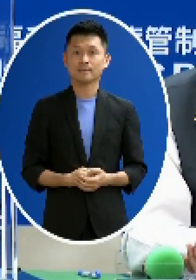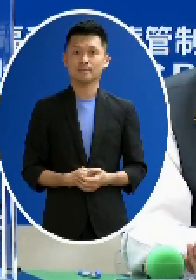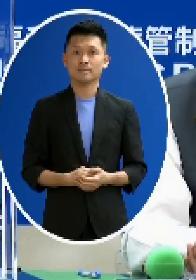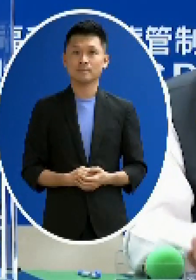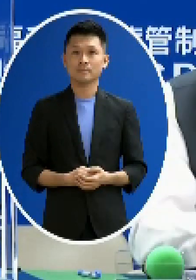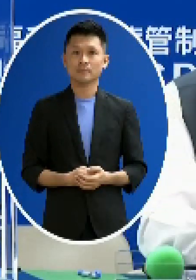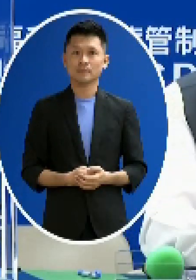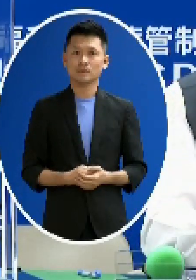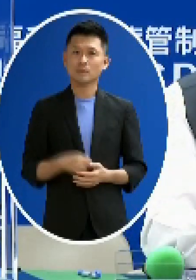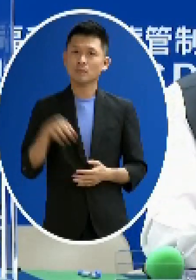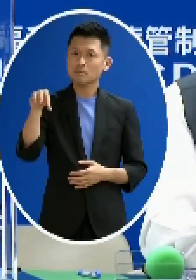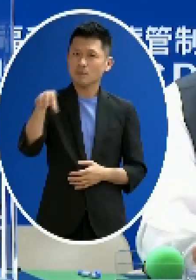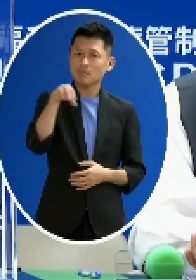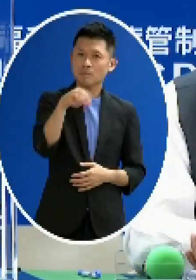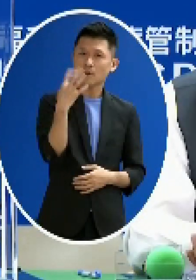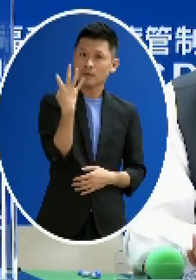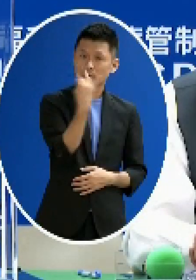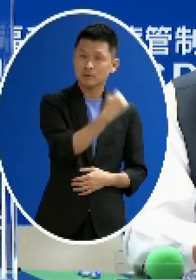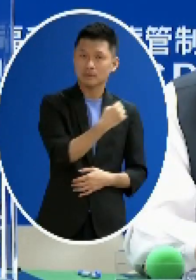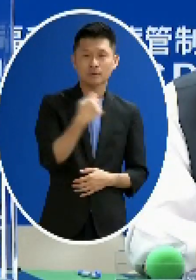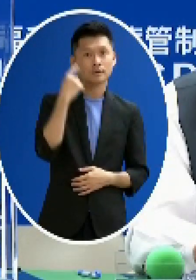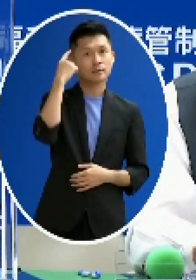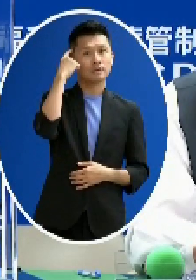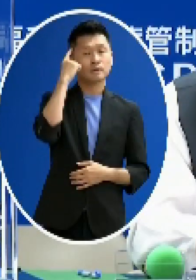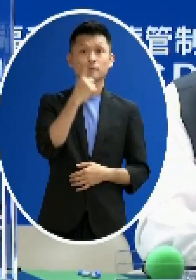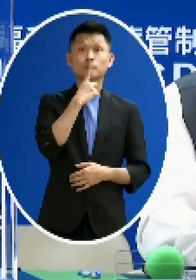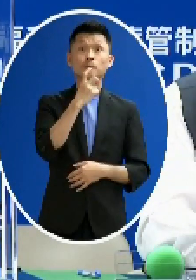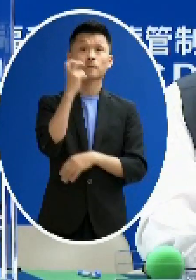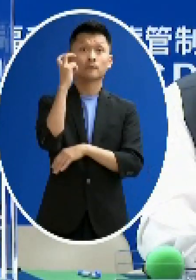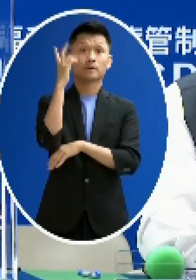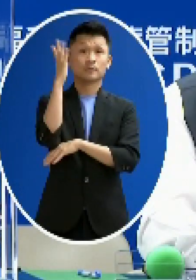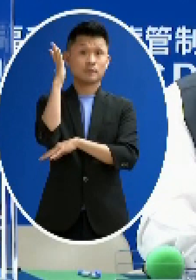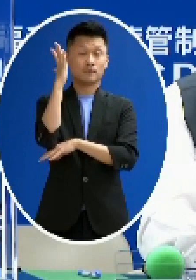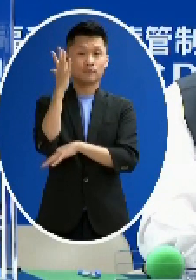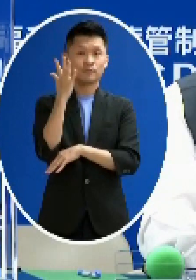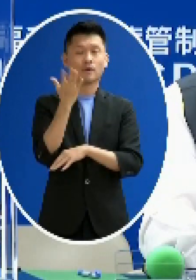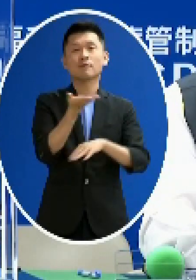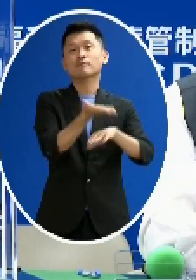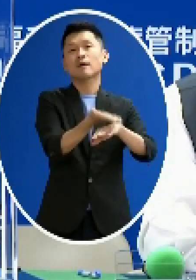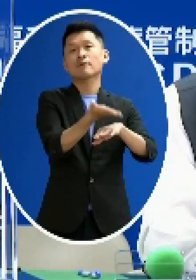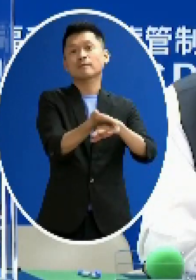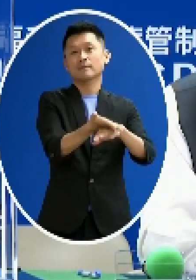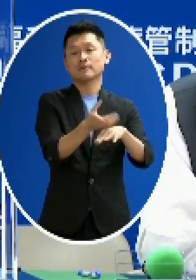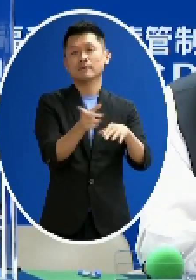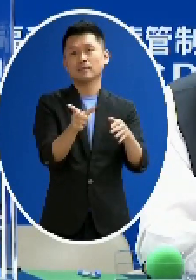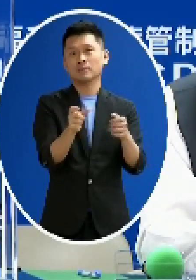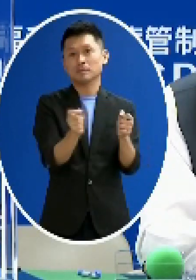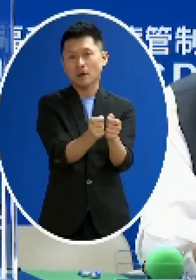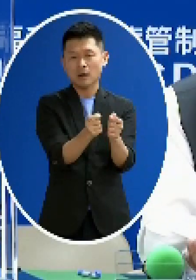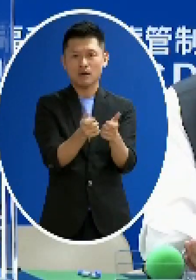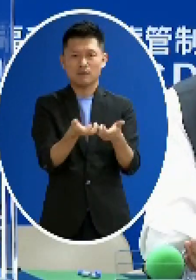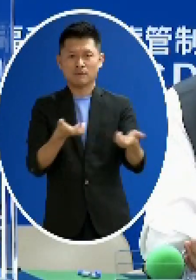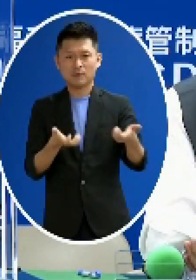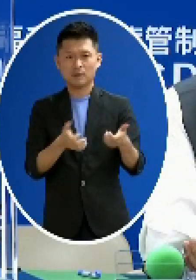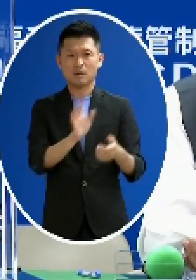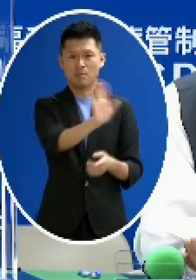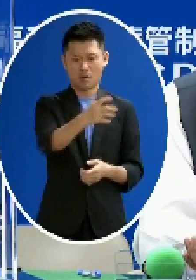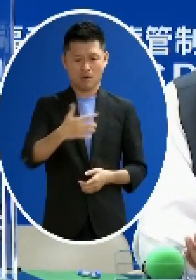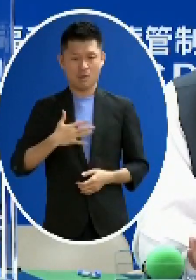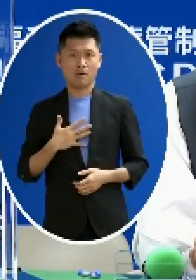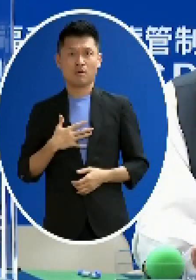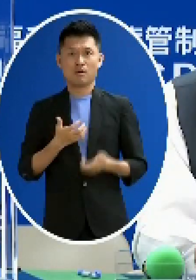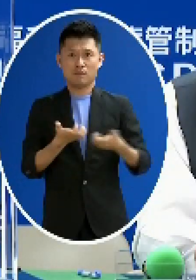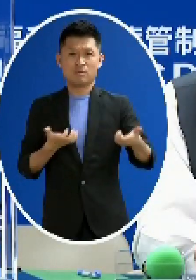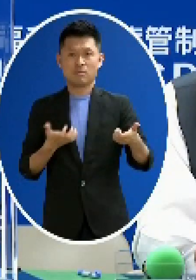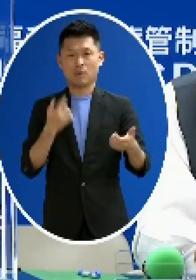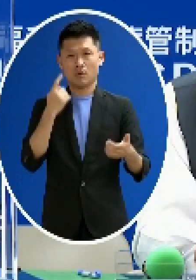些地方政府认为说有一些是我们中央寄放的其实也没有分到这么清楚了只是中央有一些